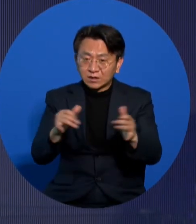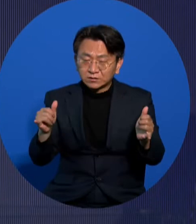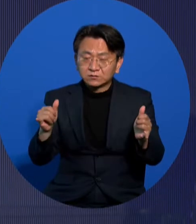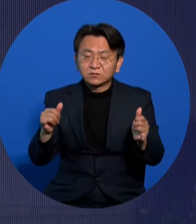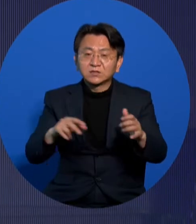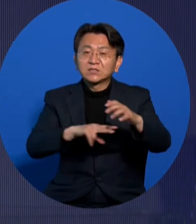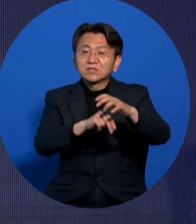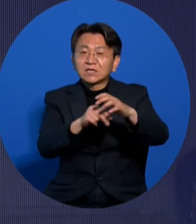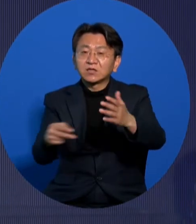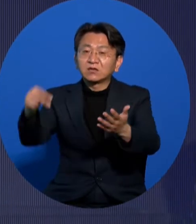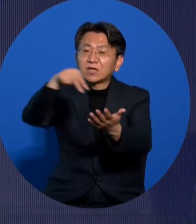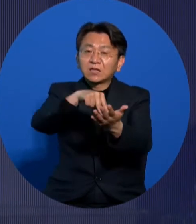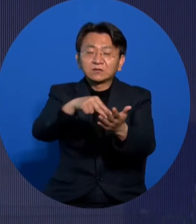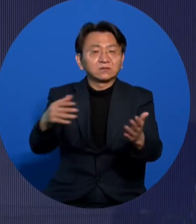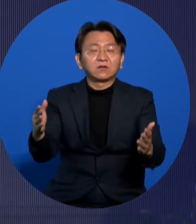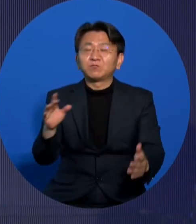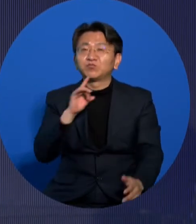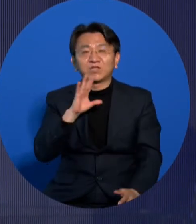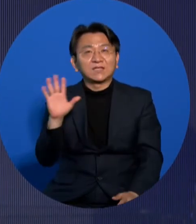지하철만 타는 게 아니라